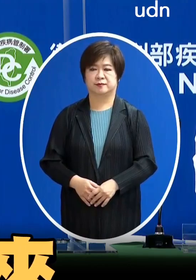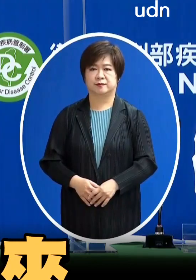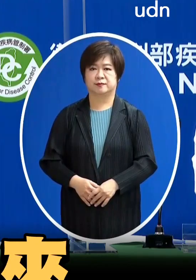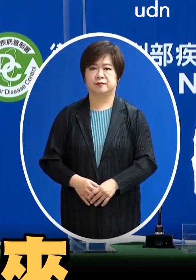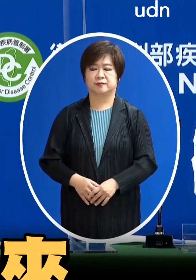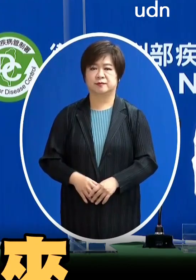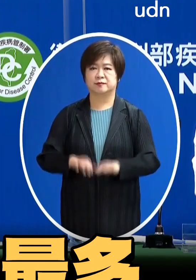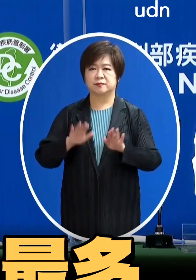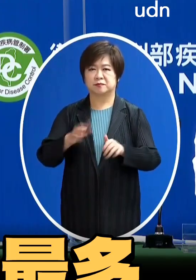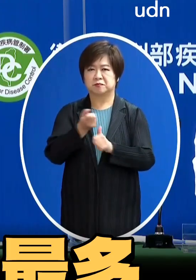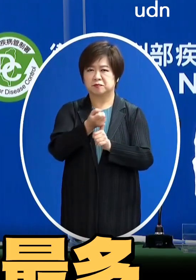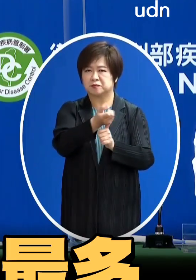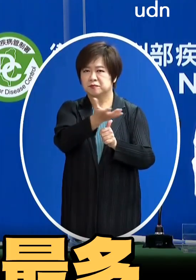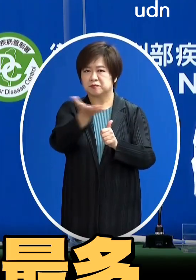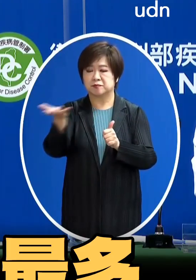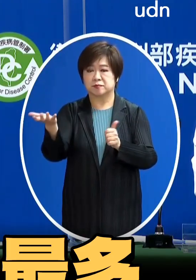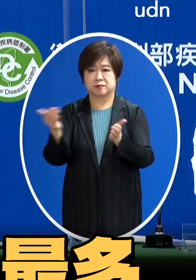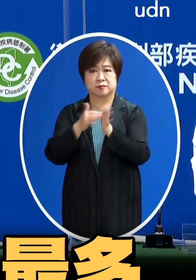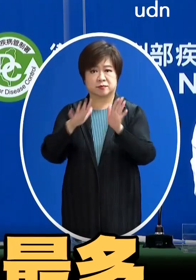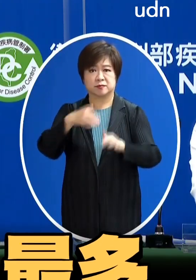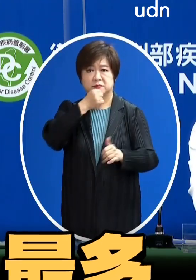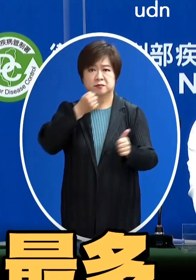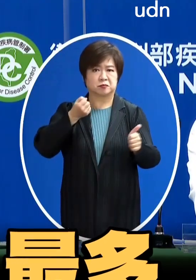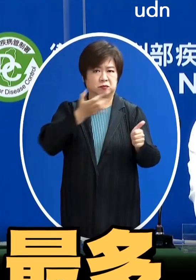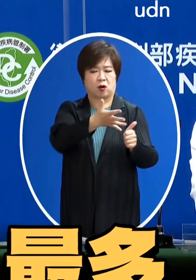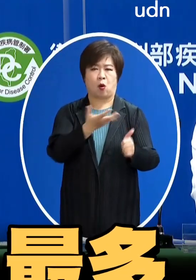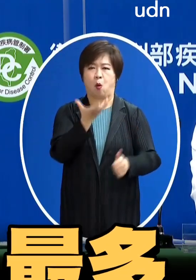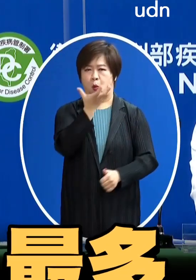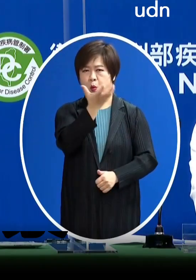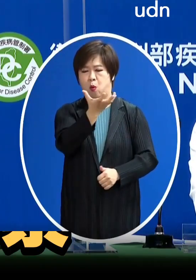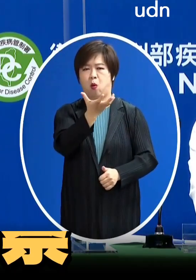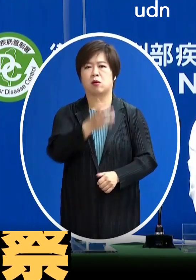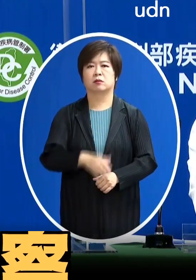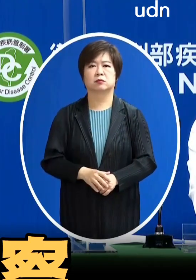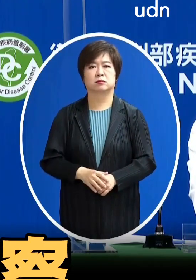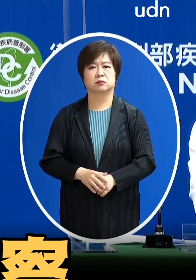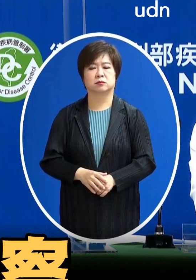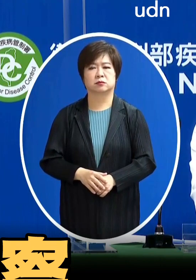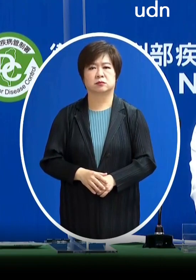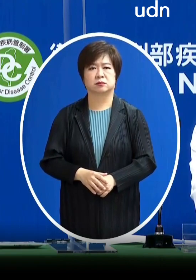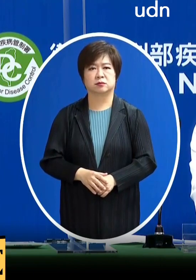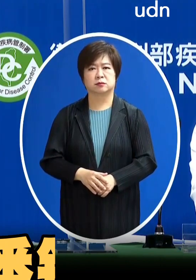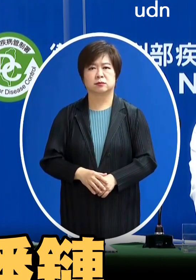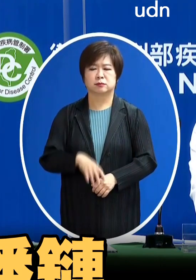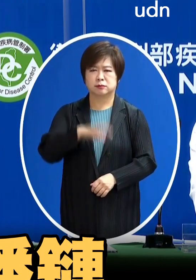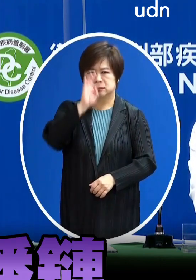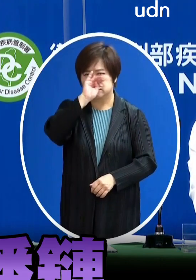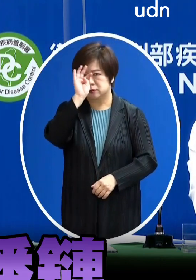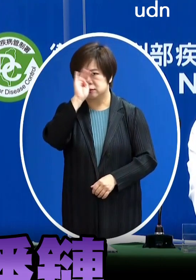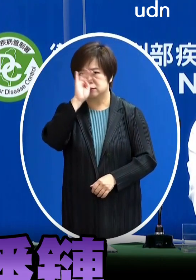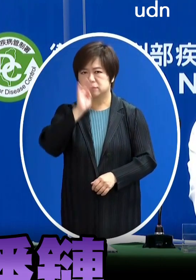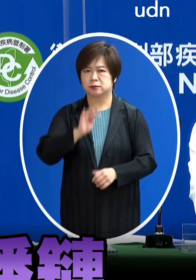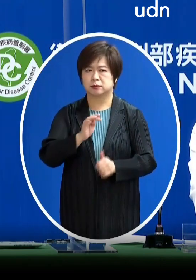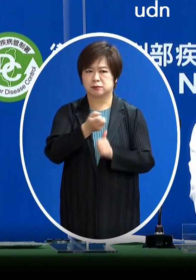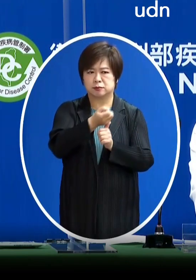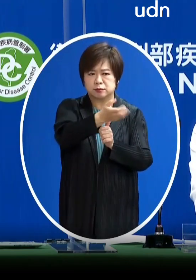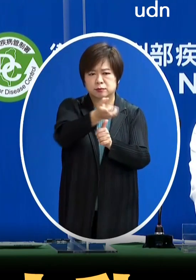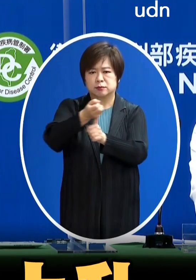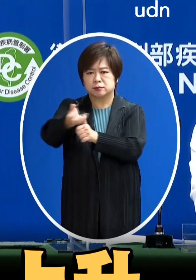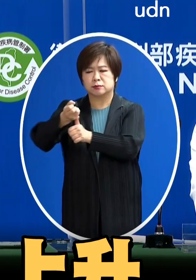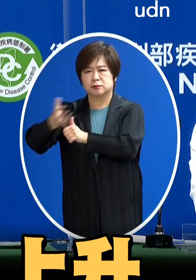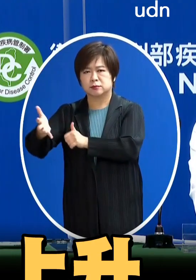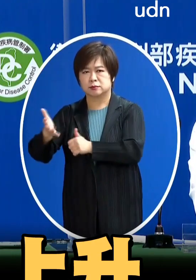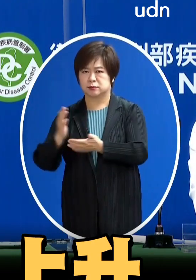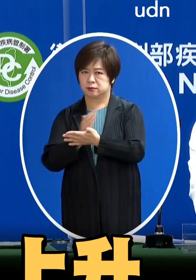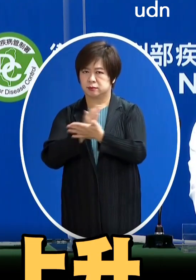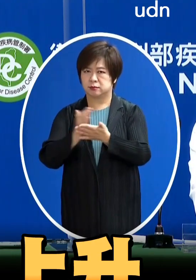这波疫情以来，那今天的本土案例是最多，那可能在这样的观察和很多的一些传播链，看